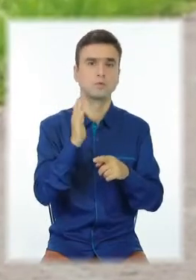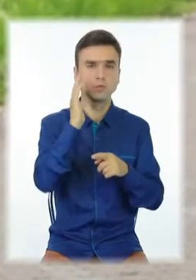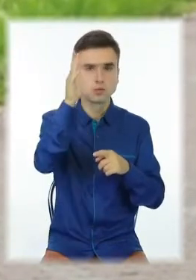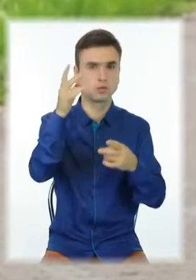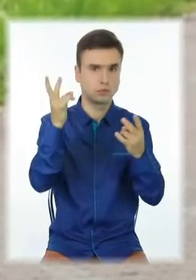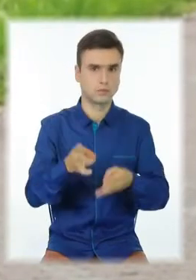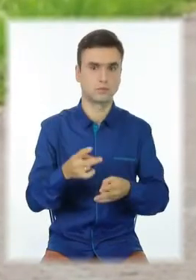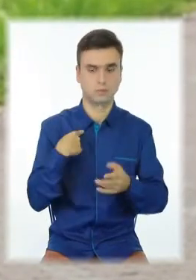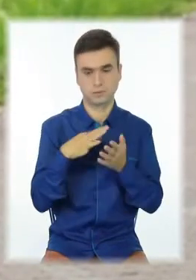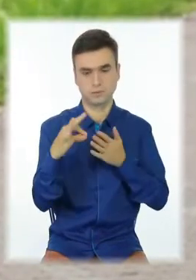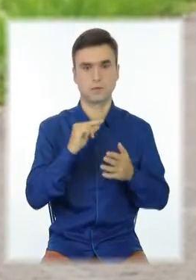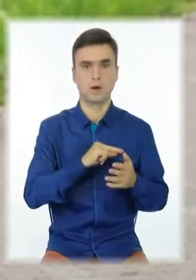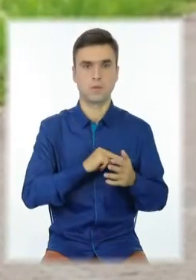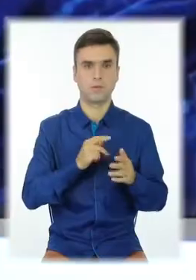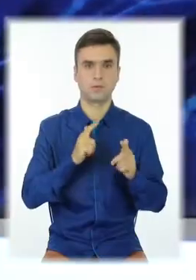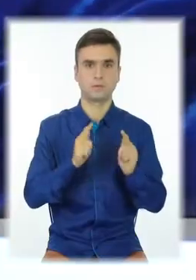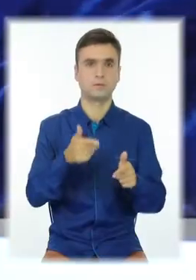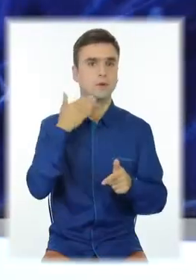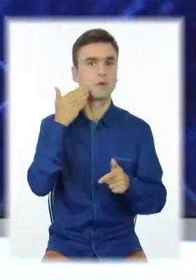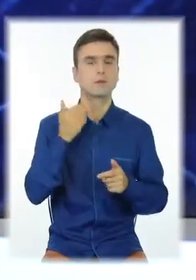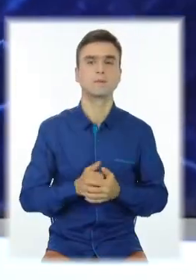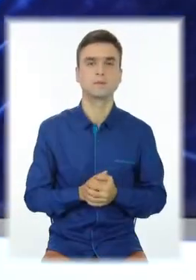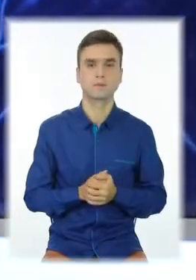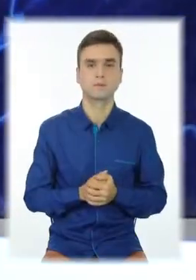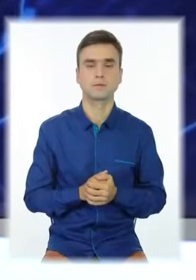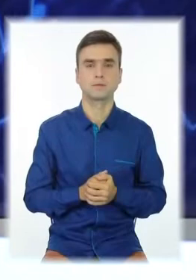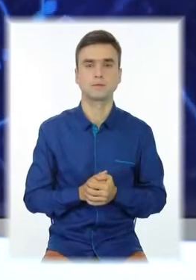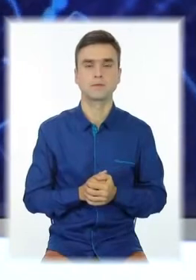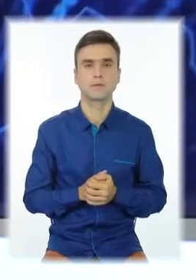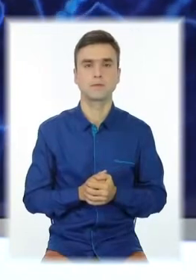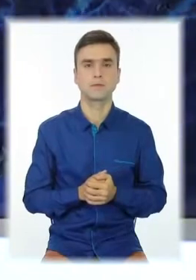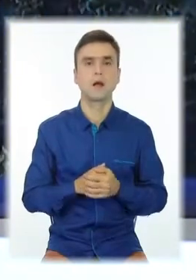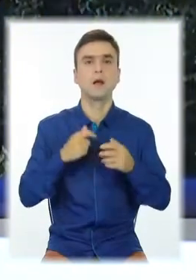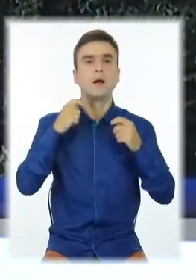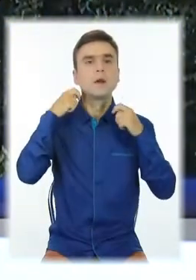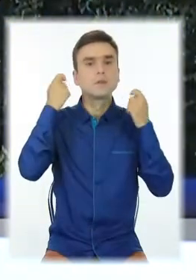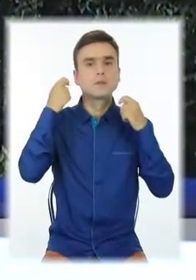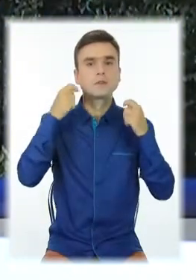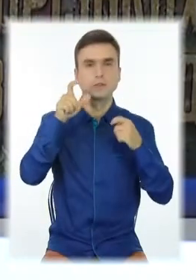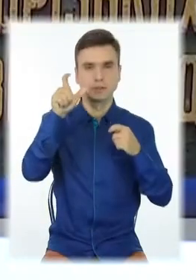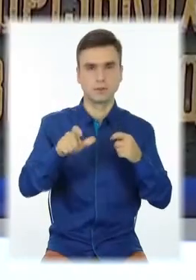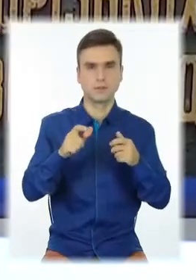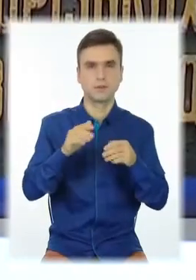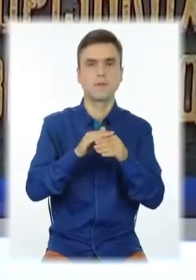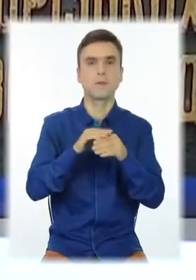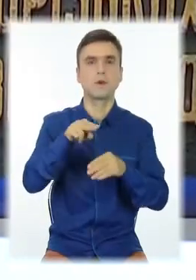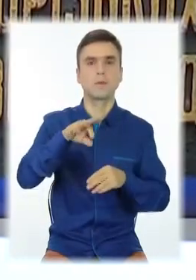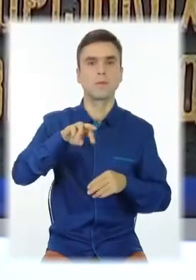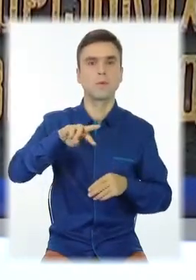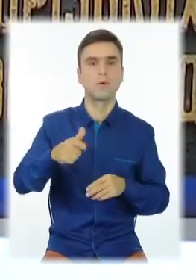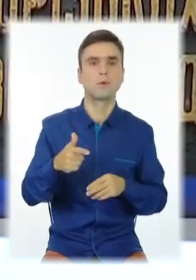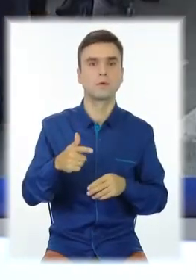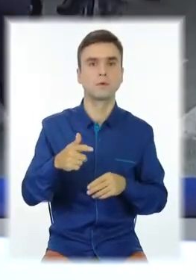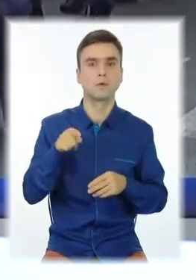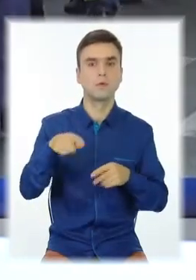выбрал эту специальность. День народження Поля. 1 вересня відзначається 185-та